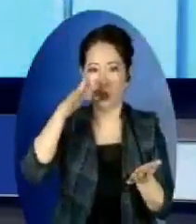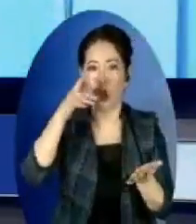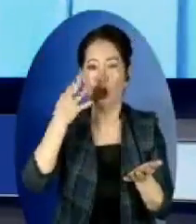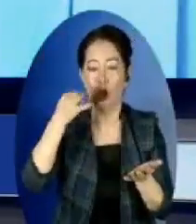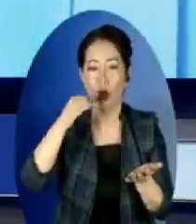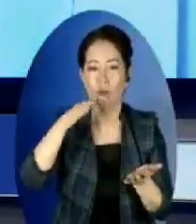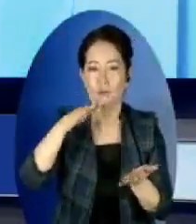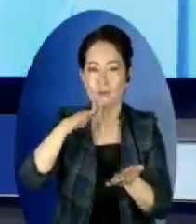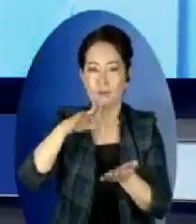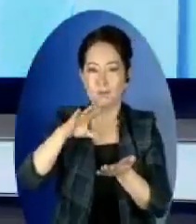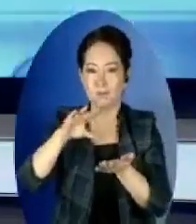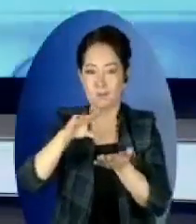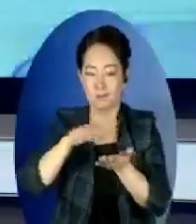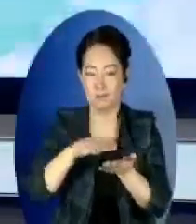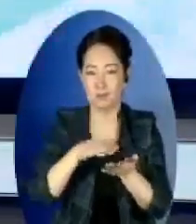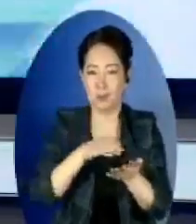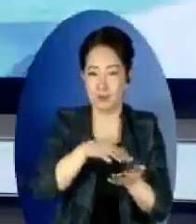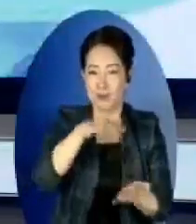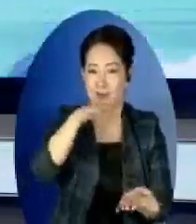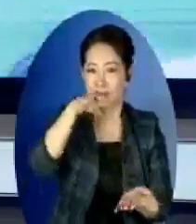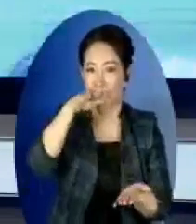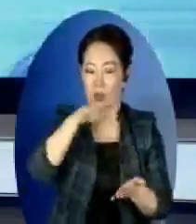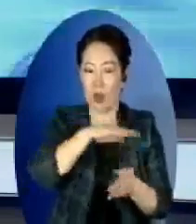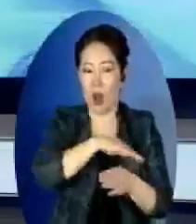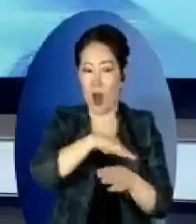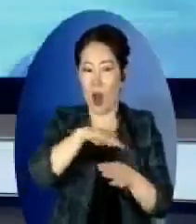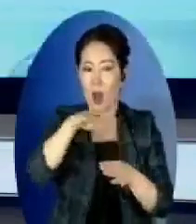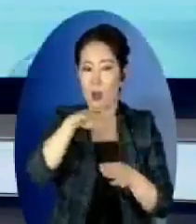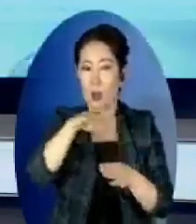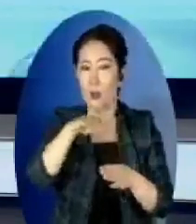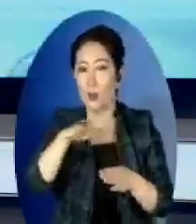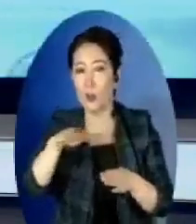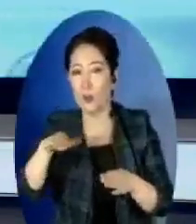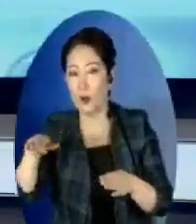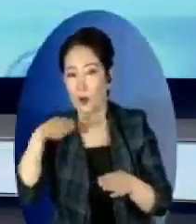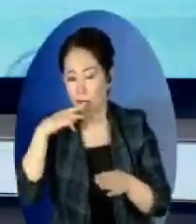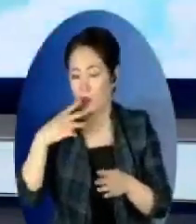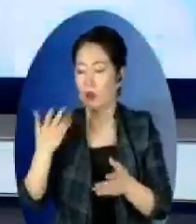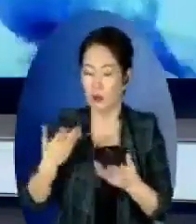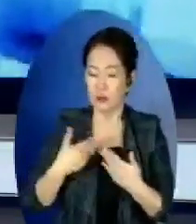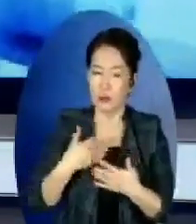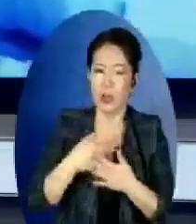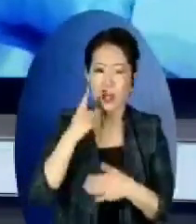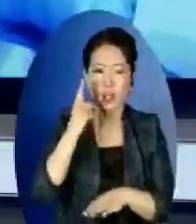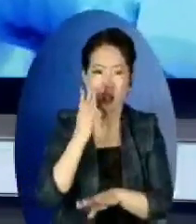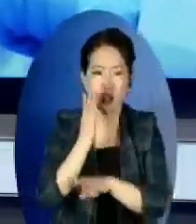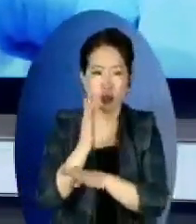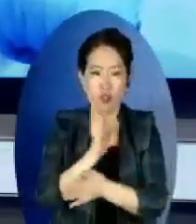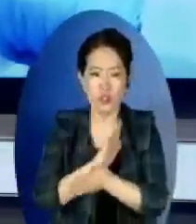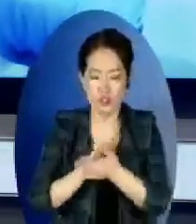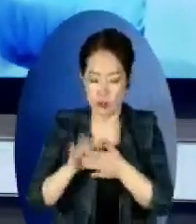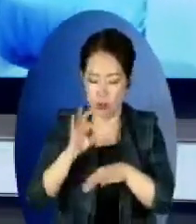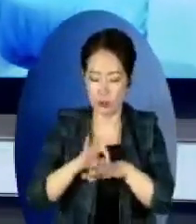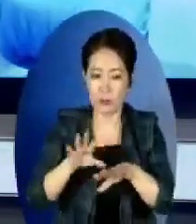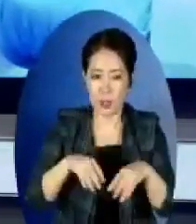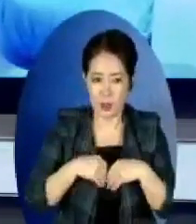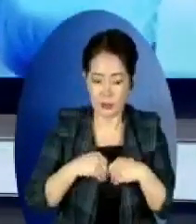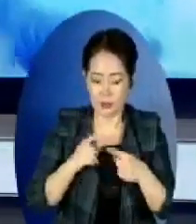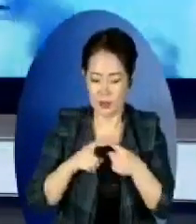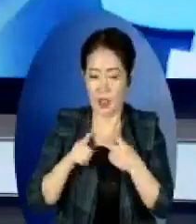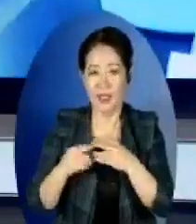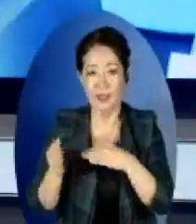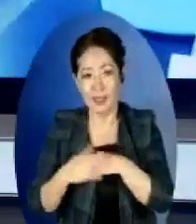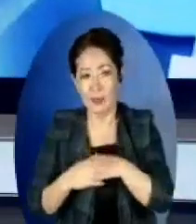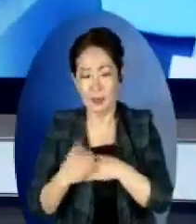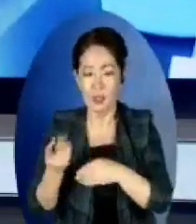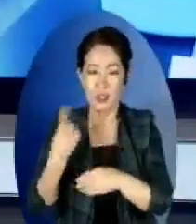гэж бас хятадын эрүүл мэндийн үндэсний хороноос өнөөдөр мэдээллээ. За, өөрөөр хэлбэл нэг өдөрт шинээр нэмэгдэж байгаа халдварын тохиол болоод нас баралт нь